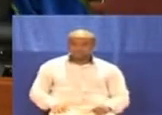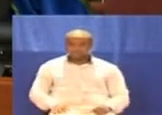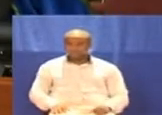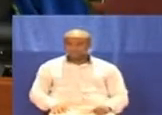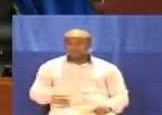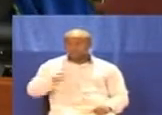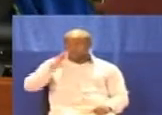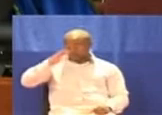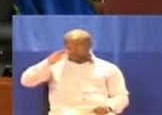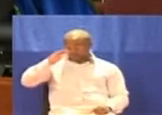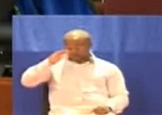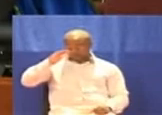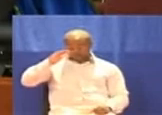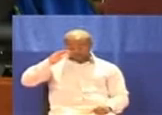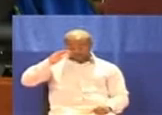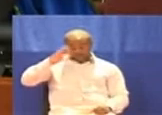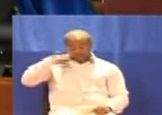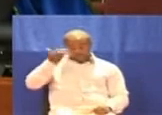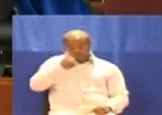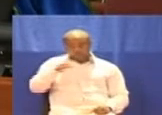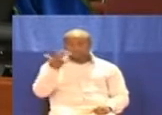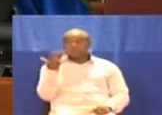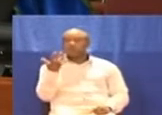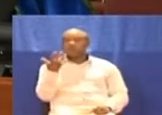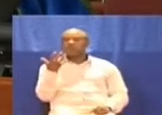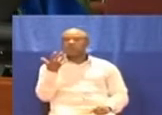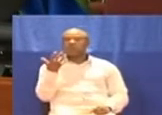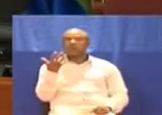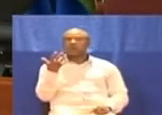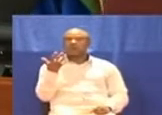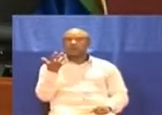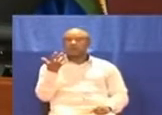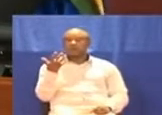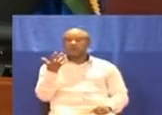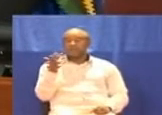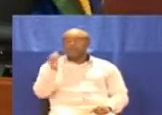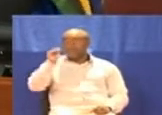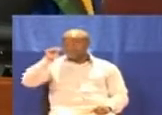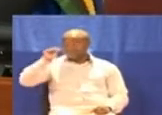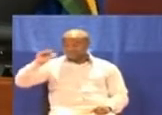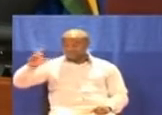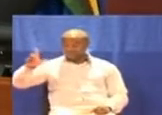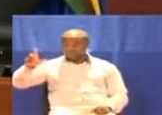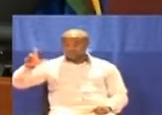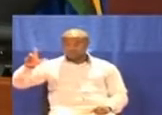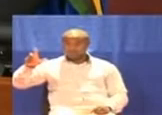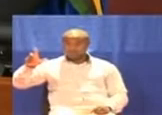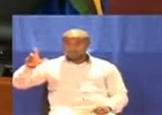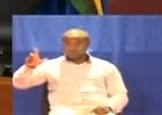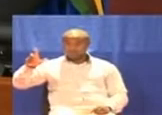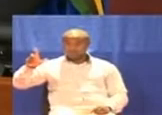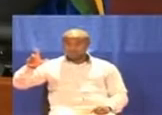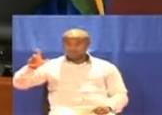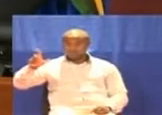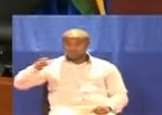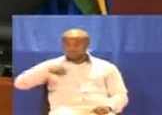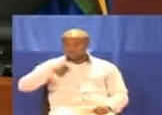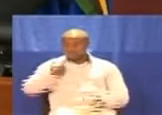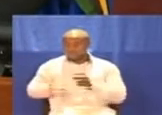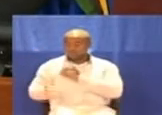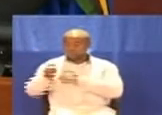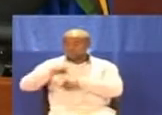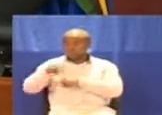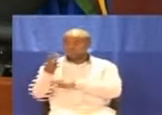Baada ya kesho, ambayo kesho ni Jumatano, kesho kutwa siku ya Alhamisi tutaanza bunge asubuhi saa